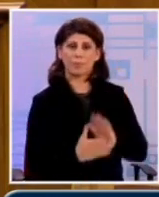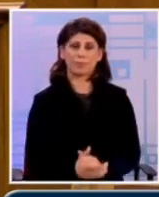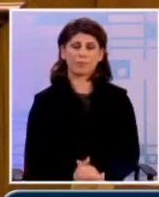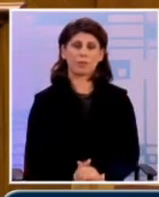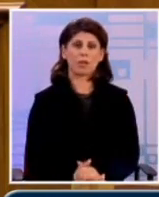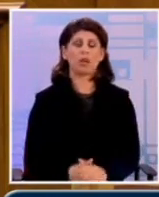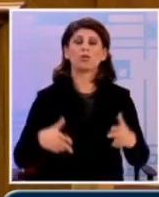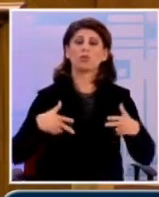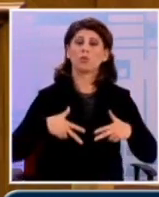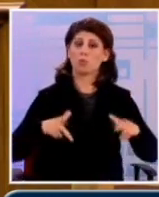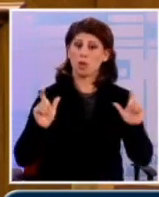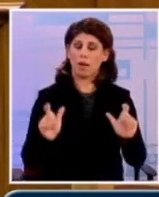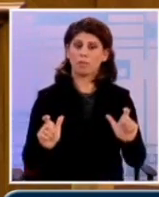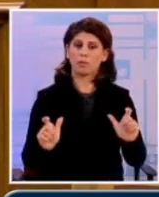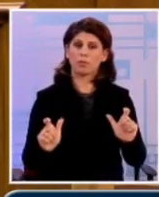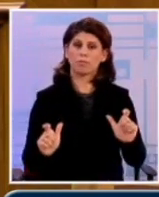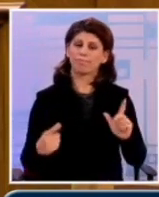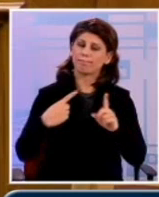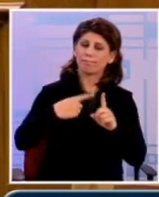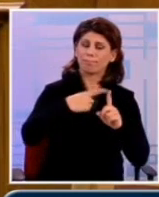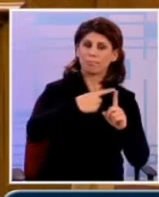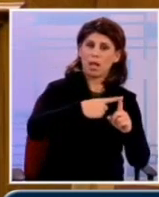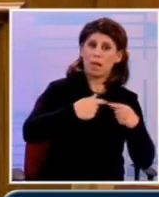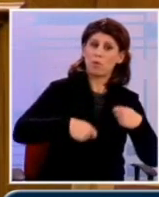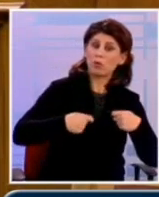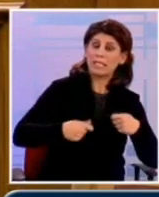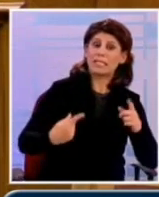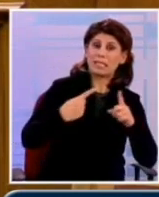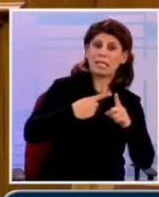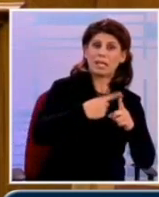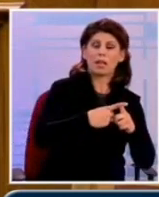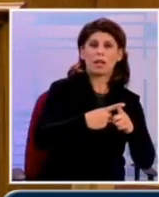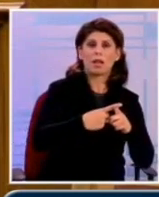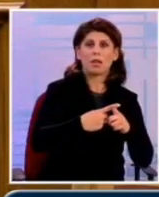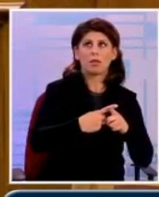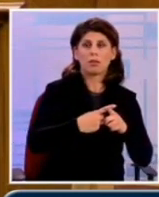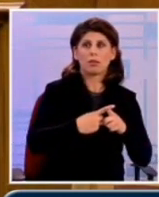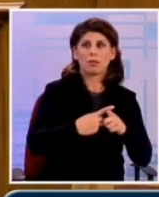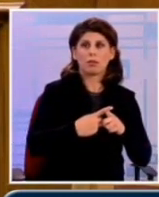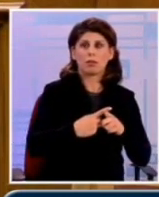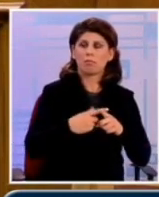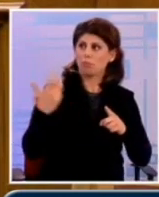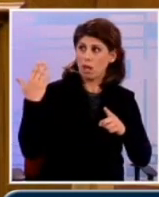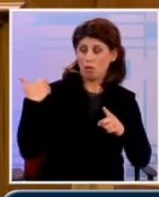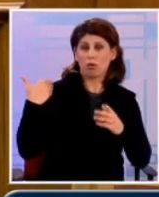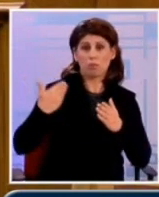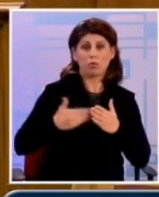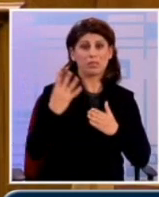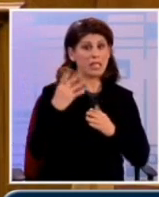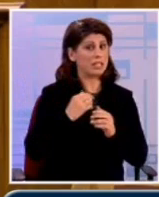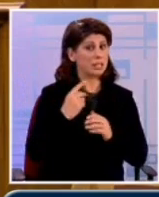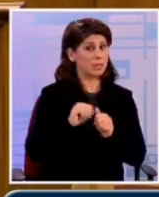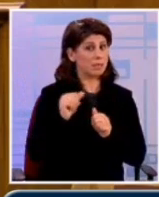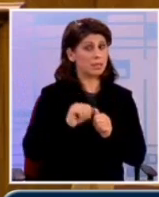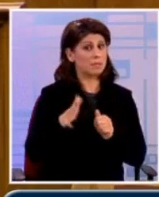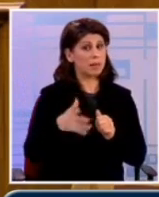των ενόπλων δυνάμεων έχουν εμπλωτιστεί με την κατοχή εδώ και καιρό, 4 μήνες